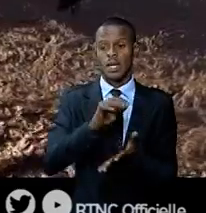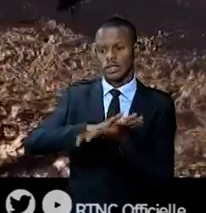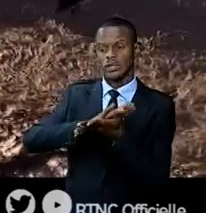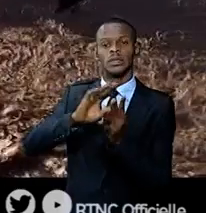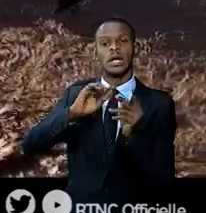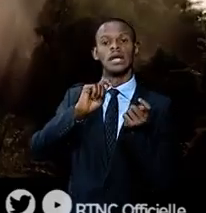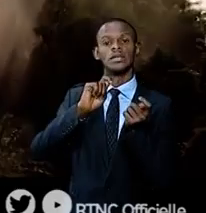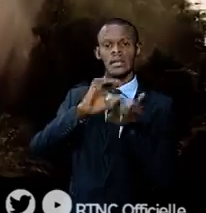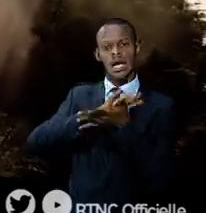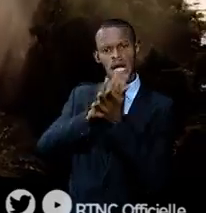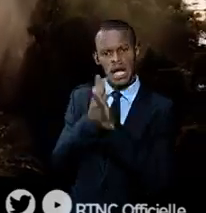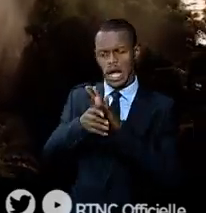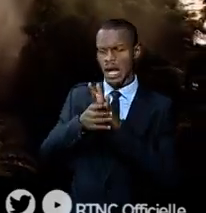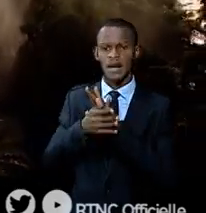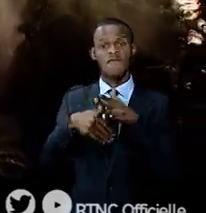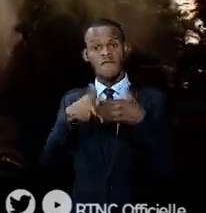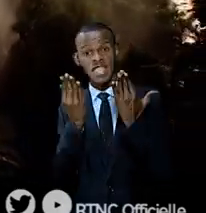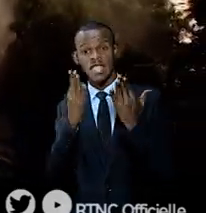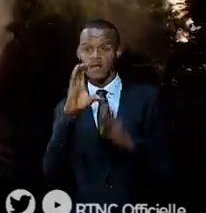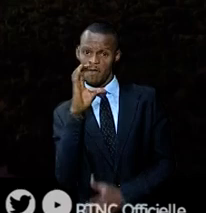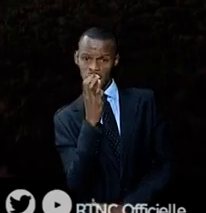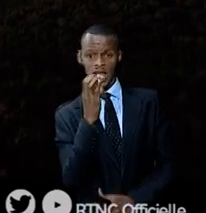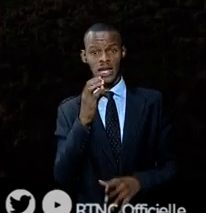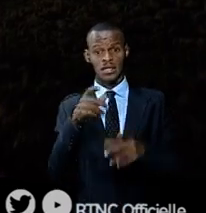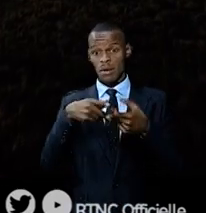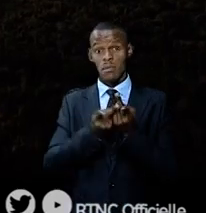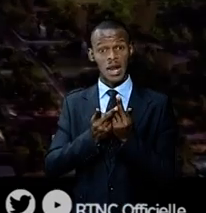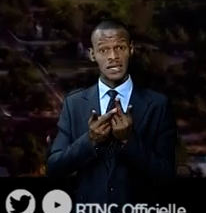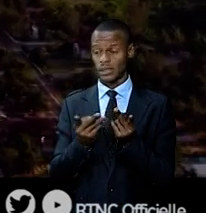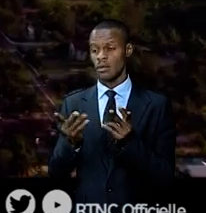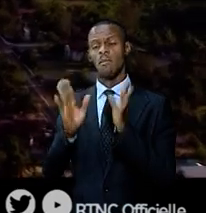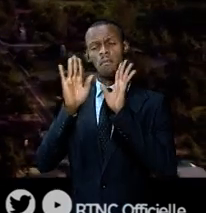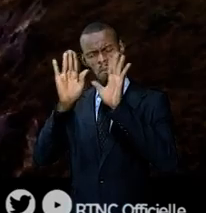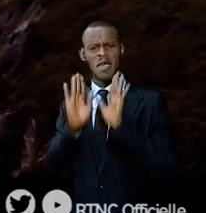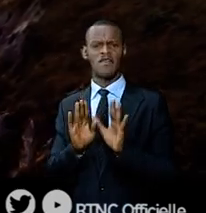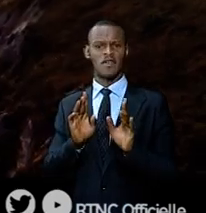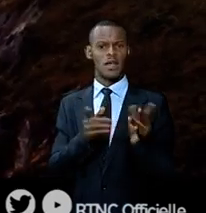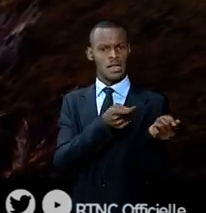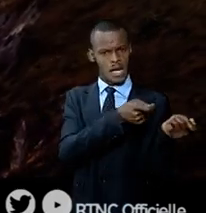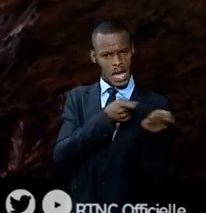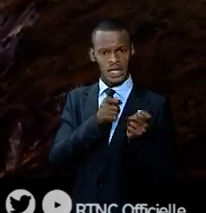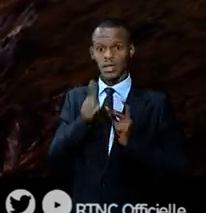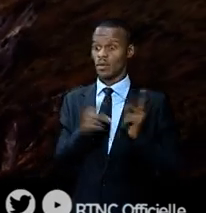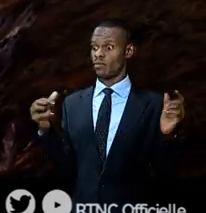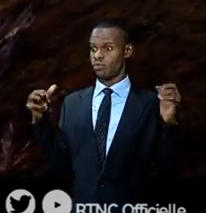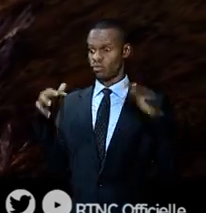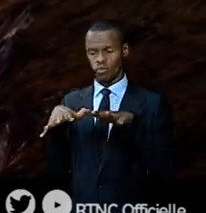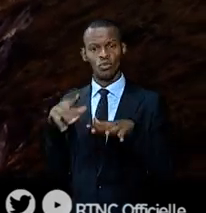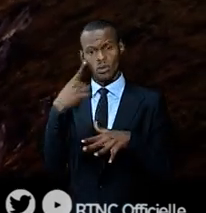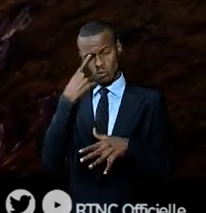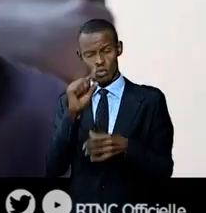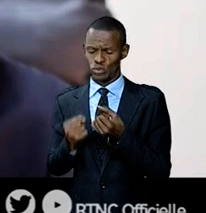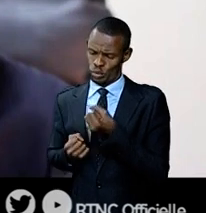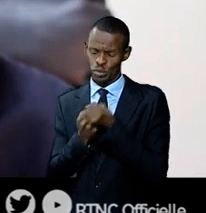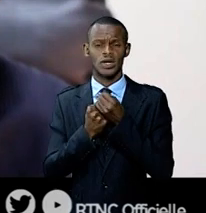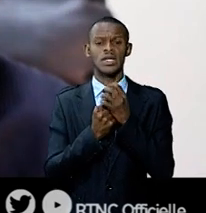touristique. D'autre part, il faut mettre en exergue l'existence de normes potentialités tant touristiques qu'économiques en vue d'en